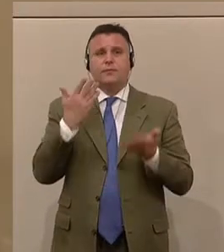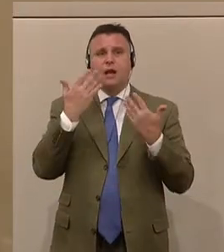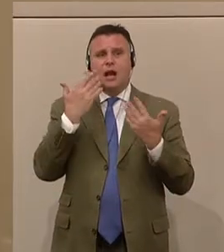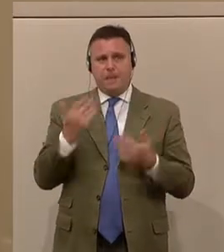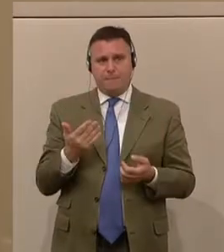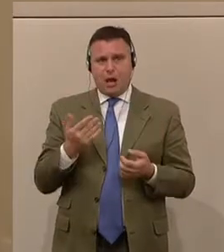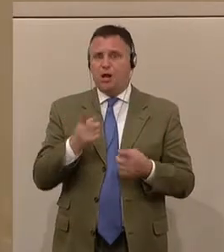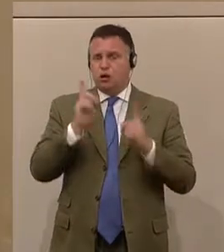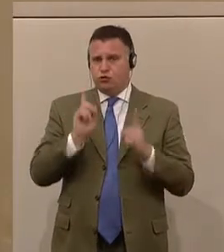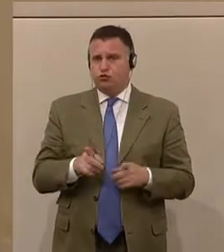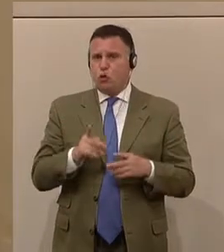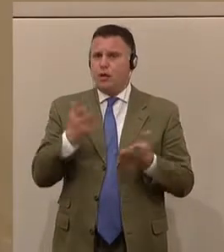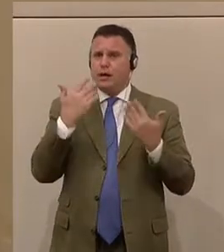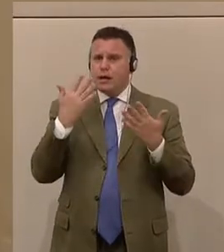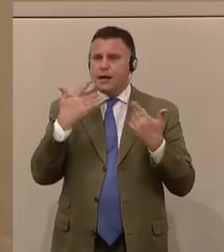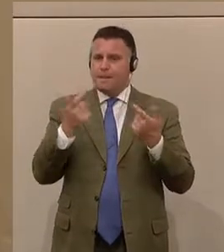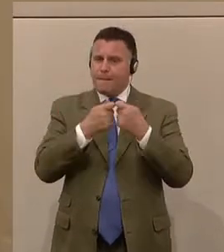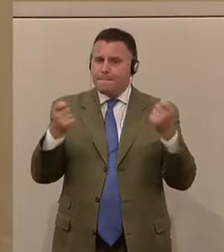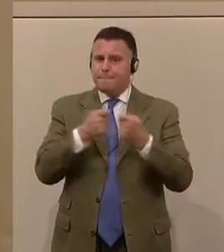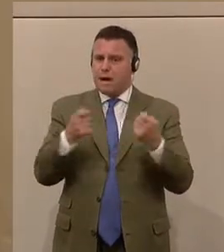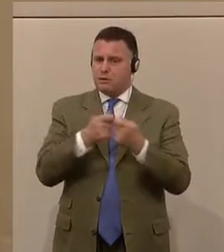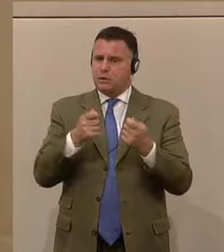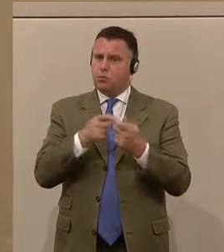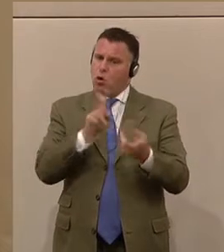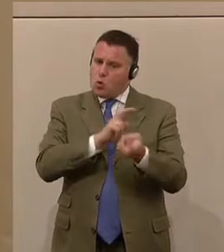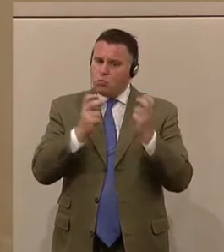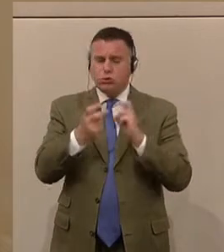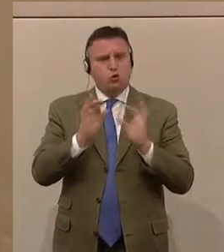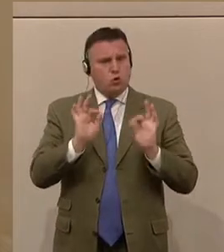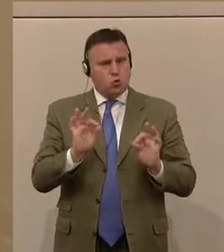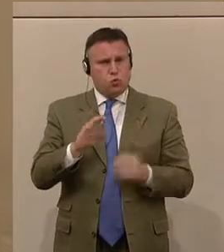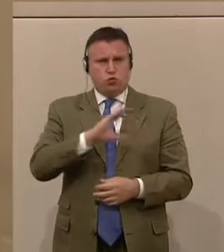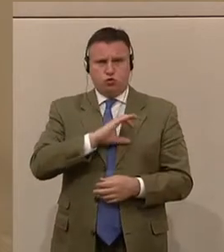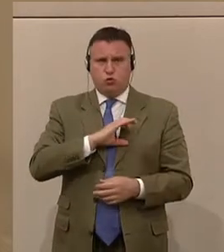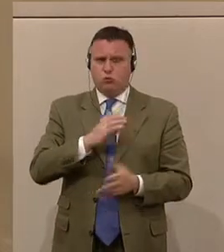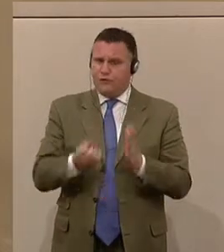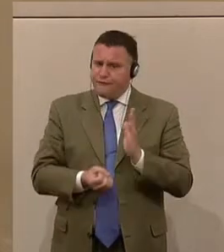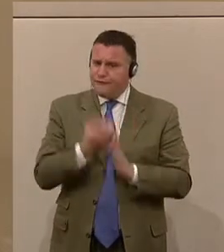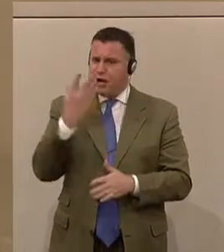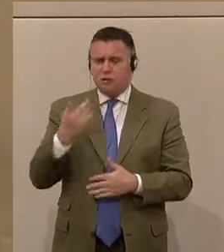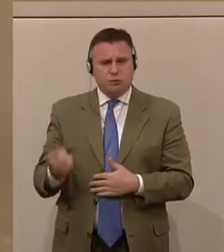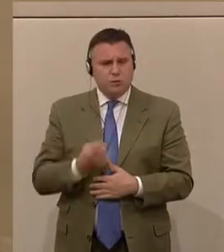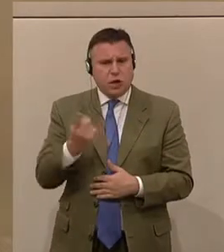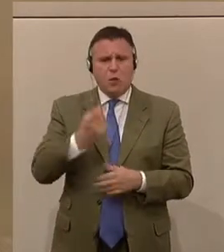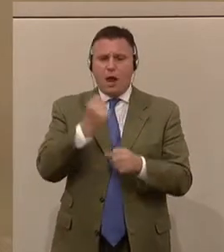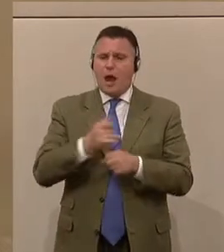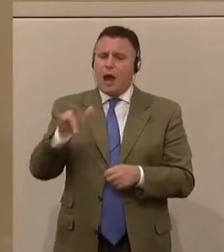die Umsetzung von Klimamaßnahmen birgt eine Chance, nachhaltiges Wachstum, die Schaffung von